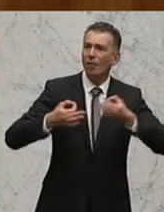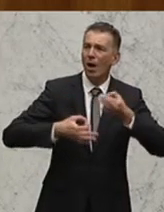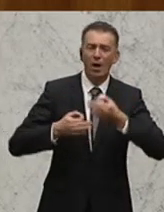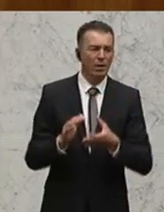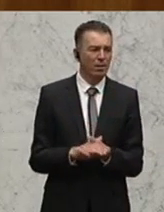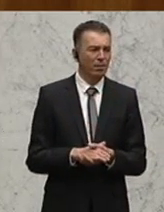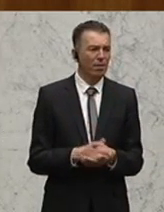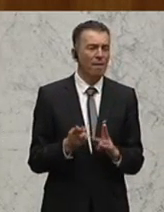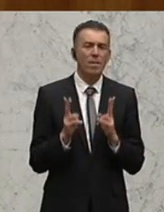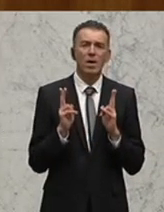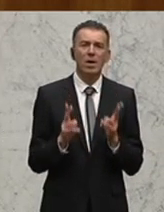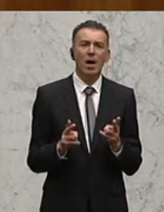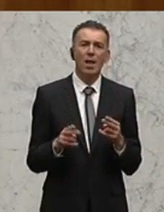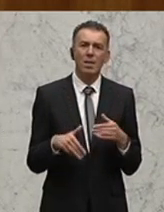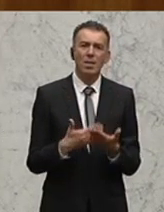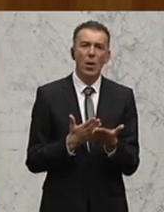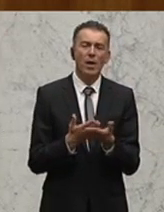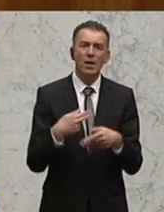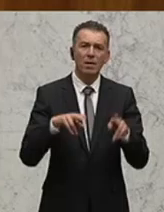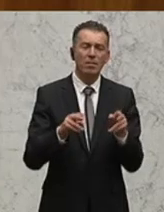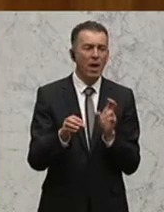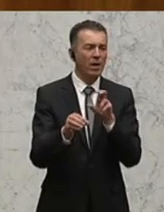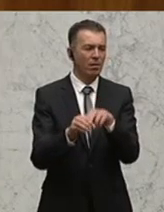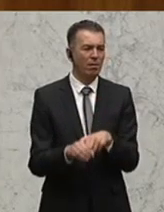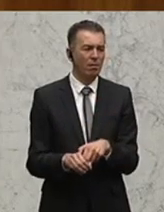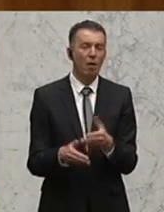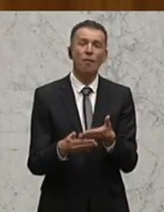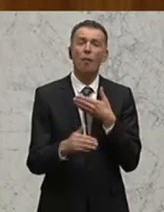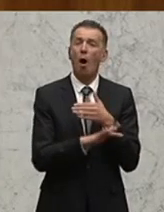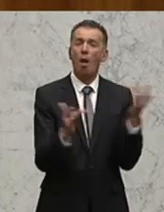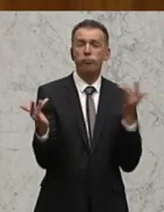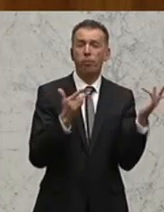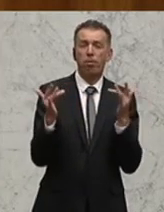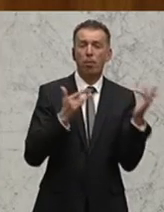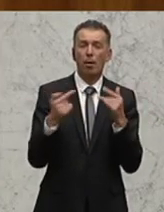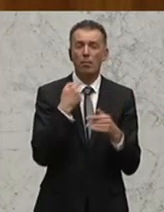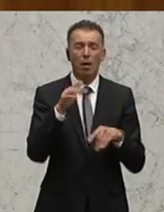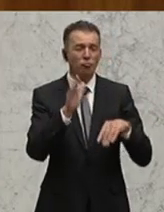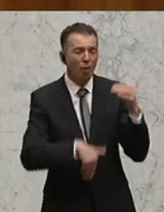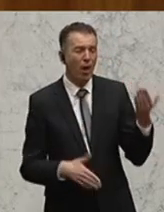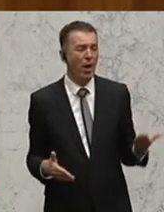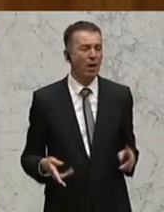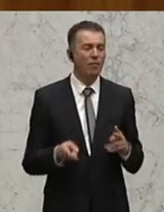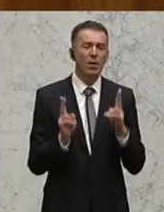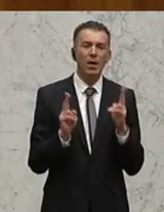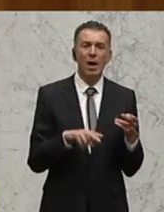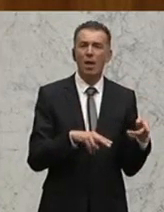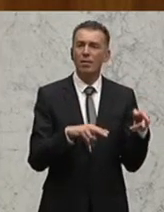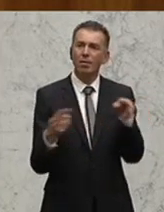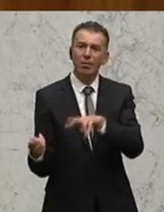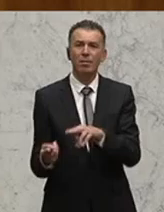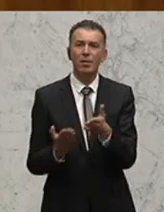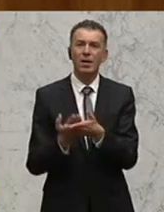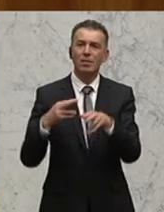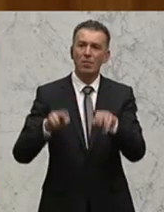und sehr viele Fragen, ja, wie können wir ins neue Dienstrecht, das so breit kritisiert wurde von allen und verteufelt wurde, wie könnte ich in dieses Dienstrecht switchen?